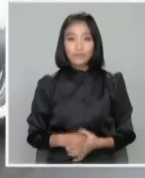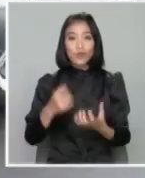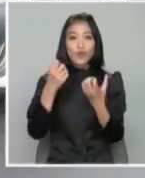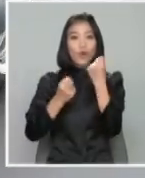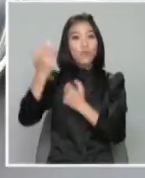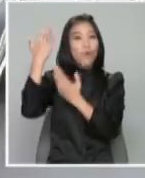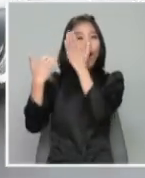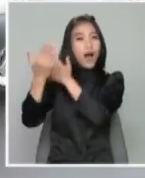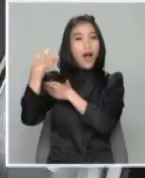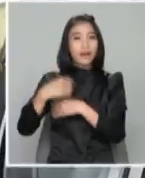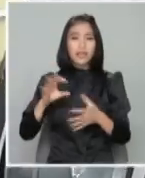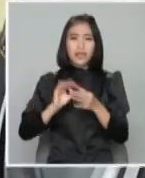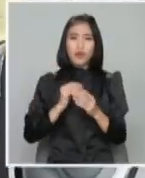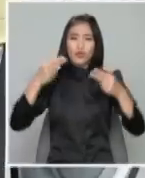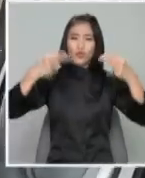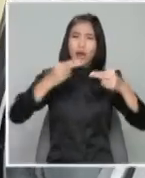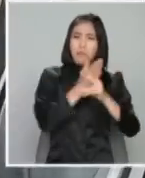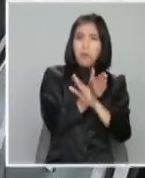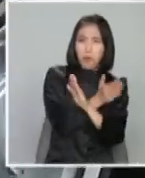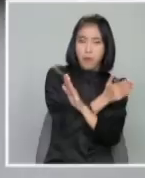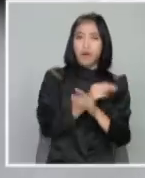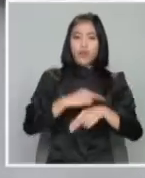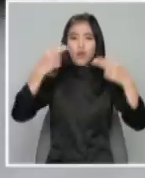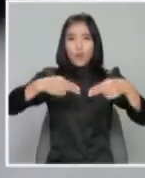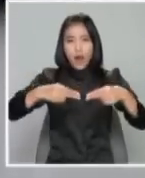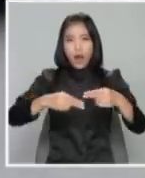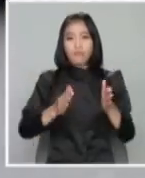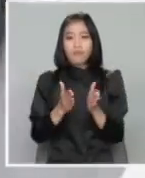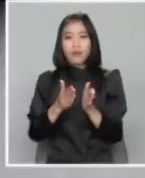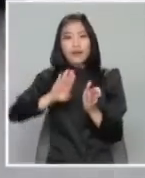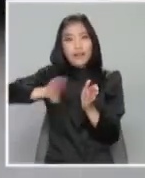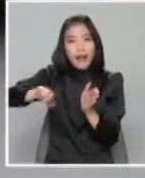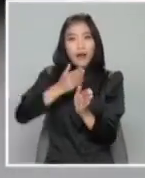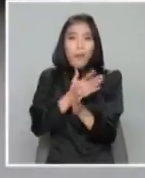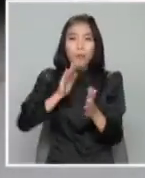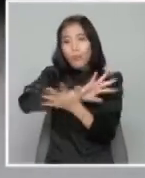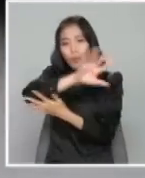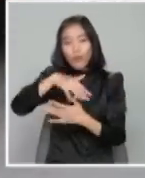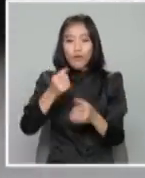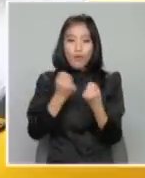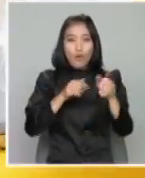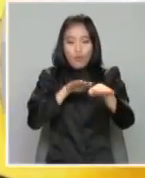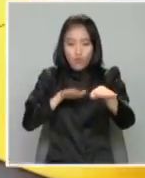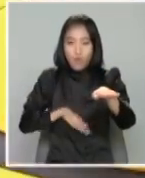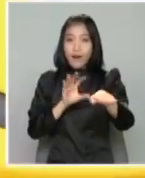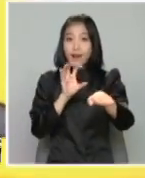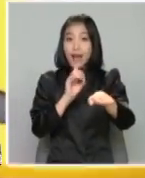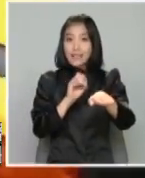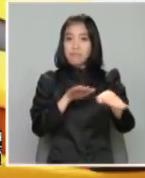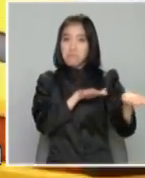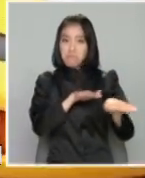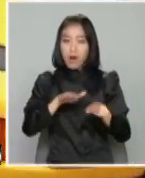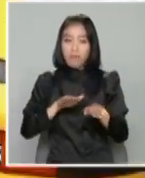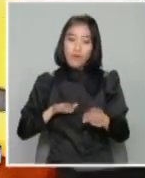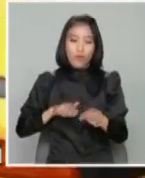ทั้งในยุคก่อนสงครามหลังสงครามและรถคลาสสิกกว่า50คันกำลังออกเดินทางไปถวายบังคมหน้าพระบรมฉาย